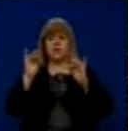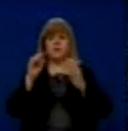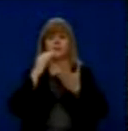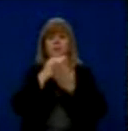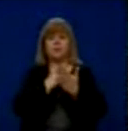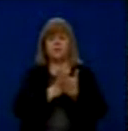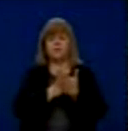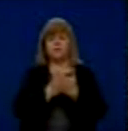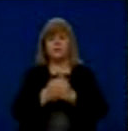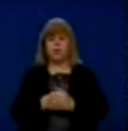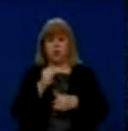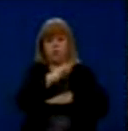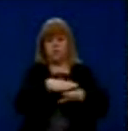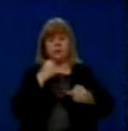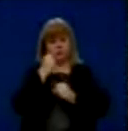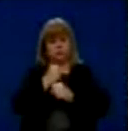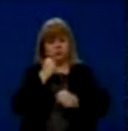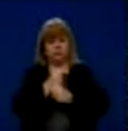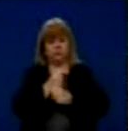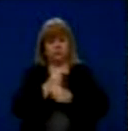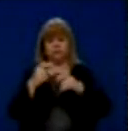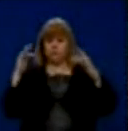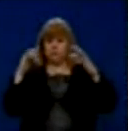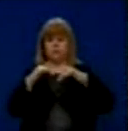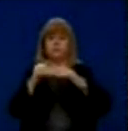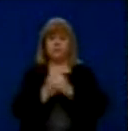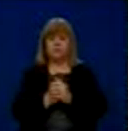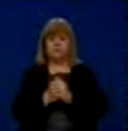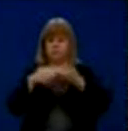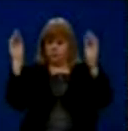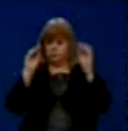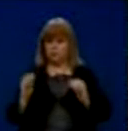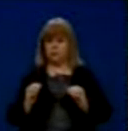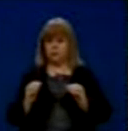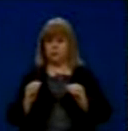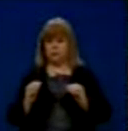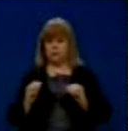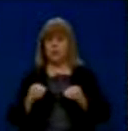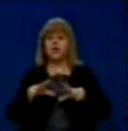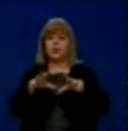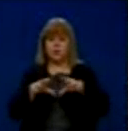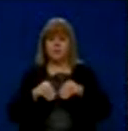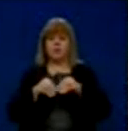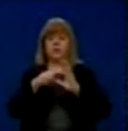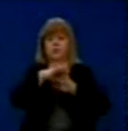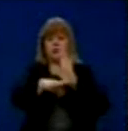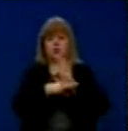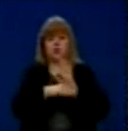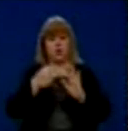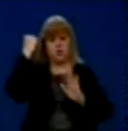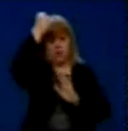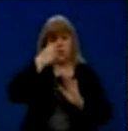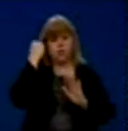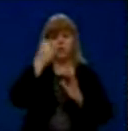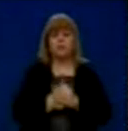janë. Kuvendi angazhohet të rrisë pjesëmarrjen e publikut në hartimin, shqyrtimin dhe zbatimin e legjislacionit në Kuvendin e